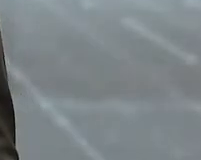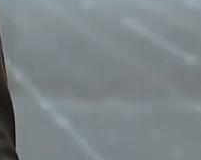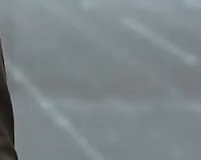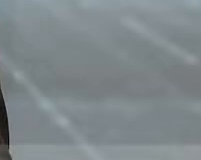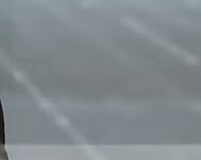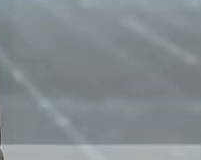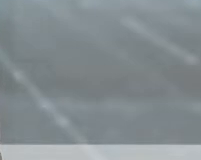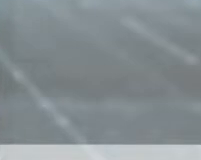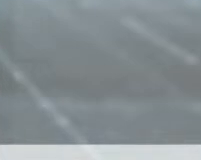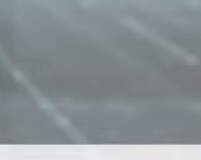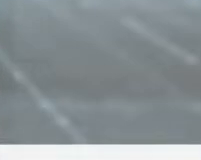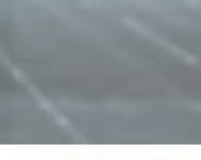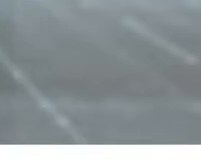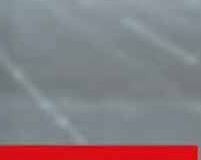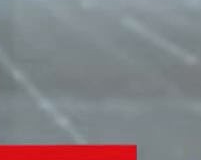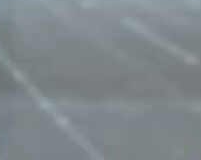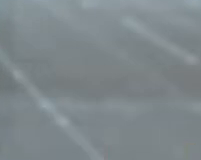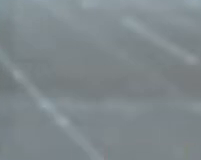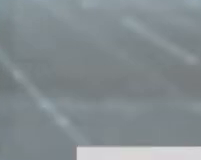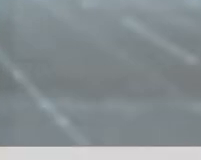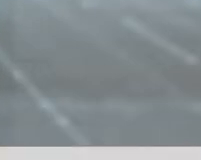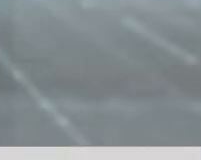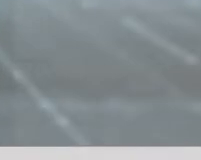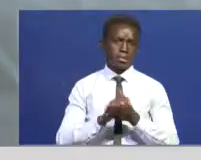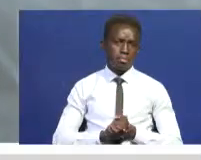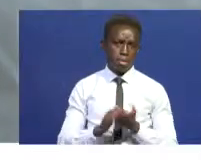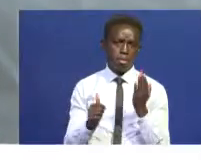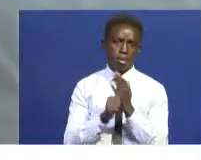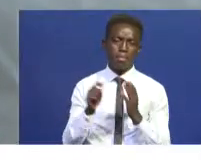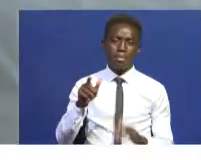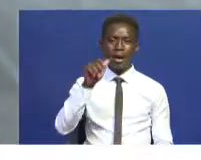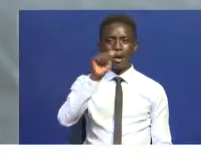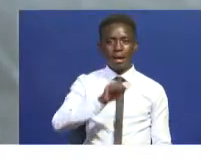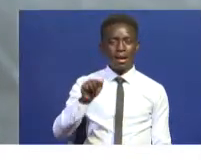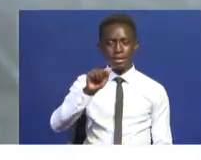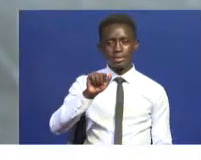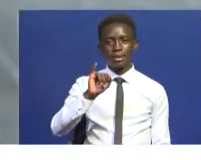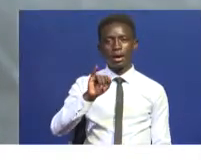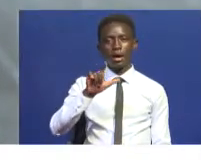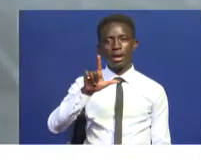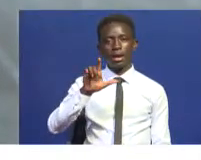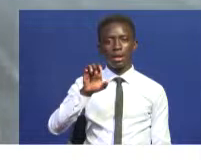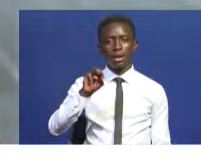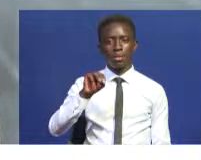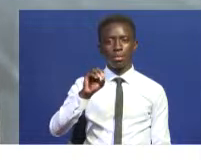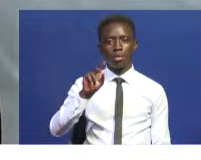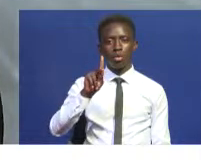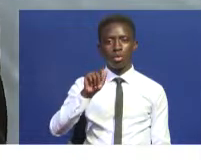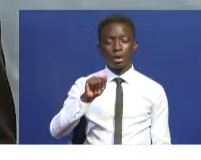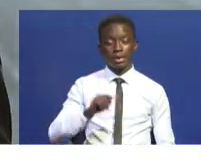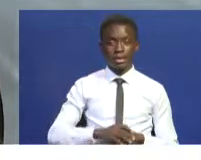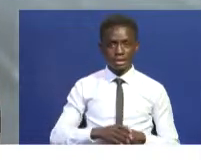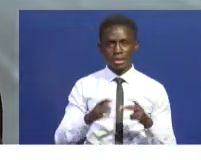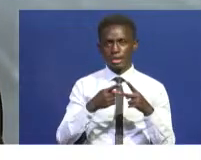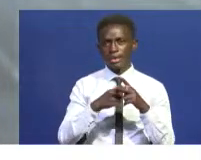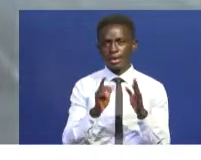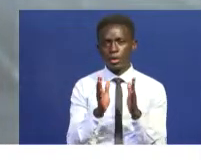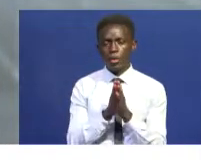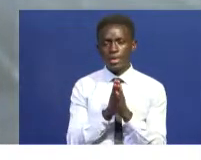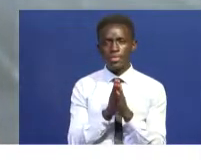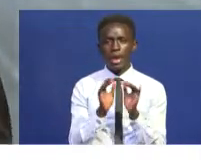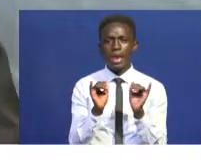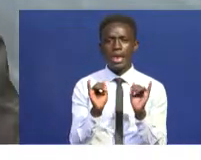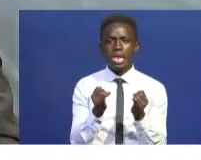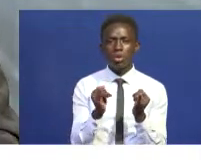Na mkaribu sana mwana sporti popote ulipo. Mimi ni at I Lemoka, na moja kwa moja tuanze na taarifa inayohusiana na mbio